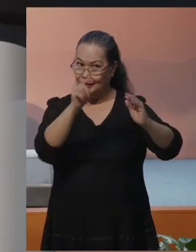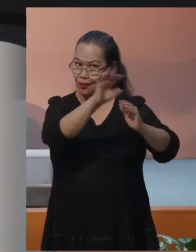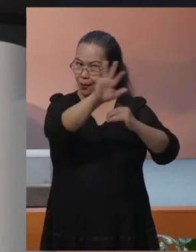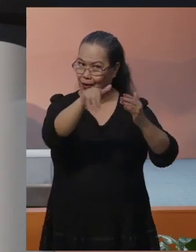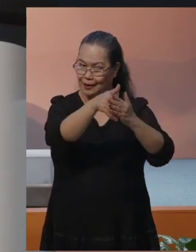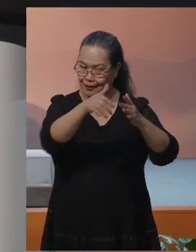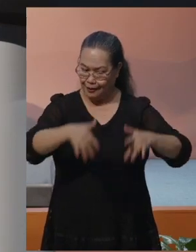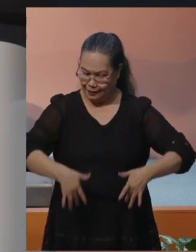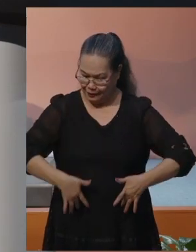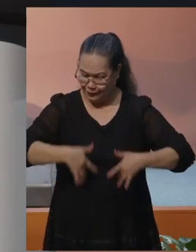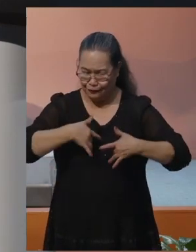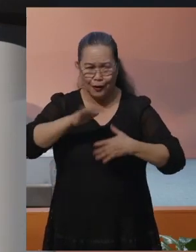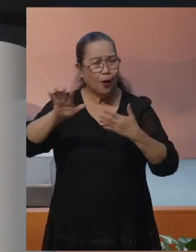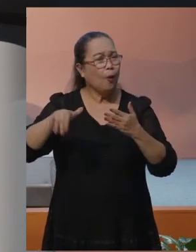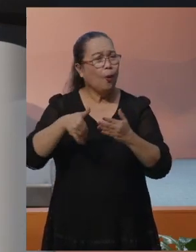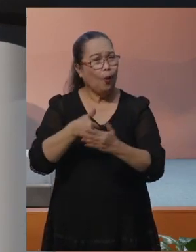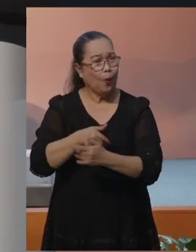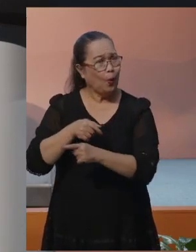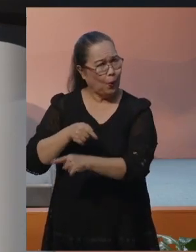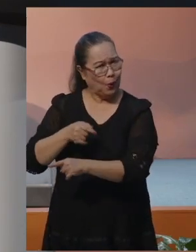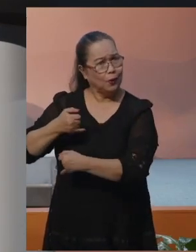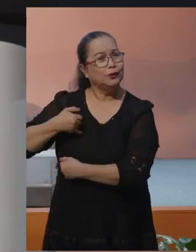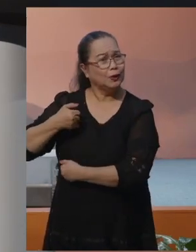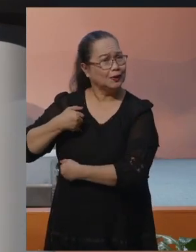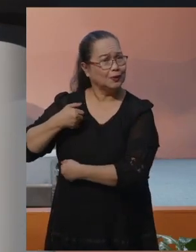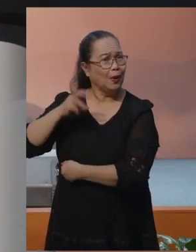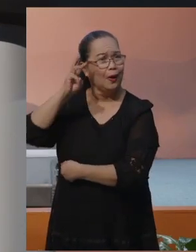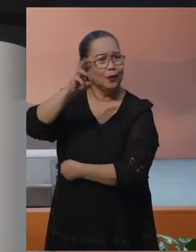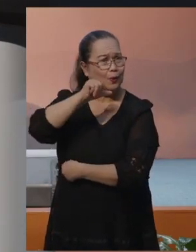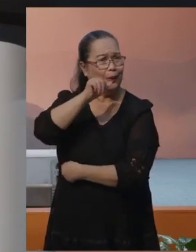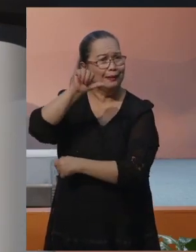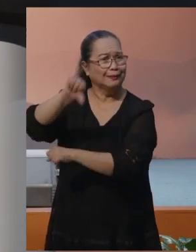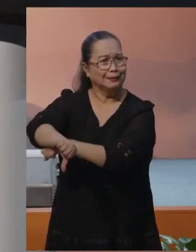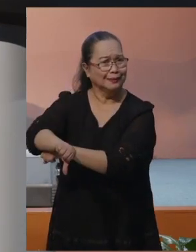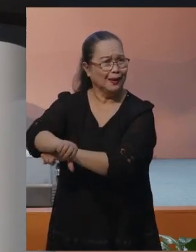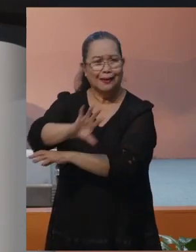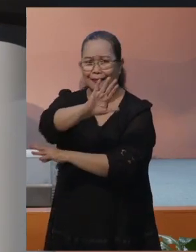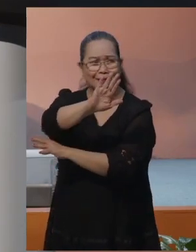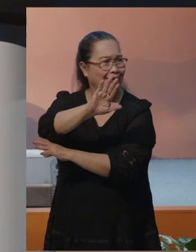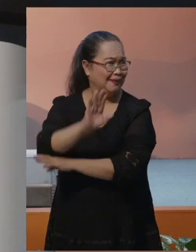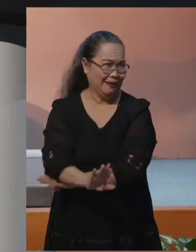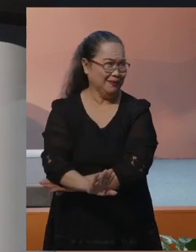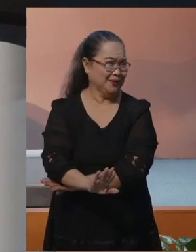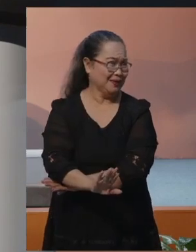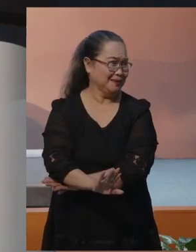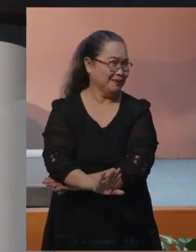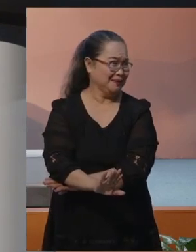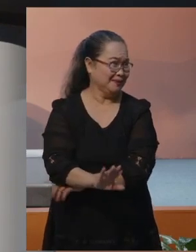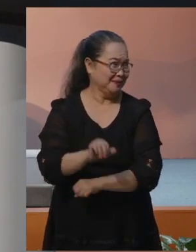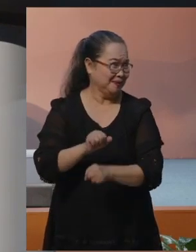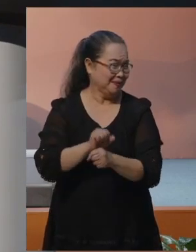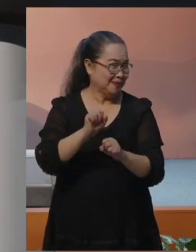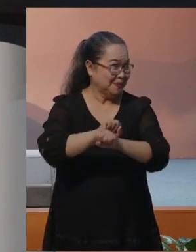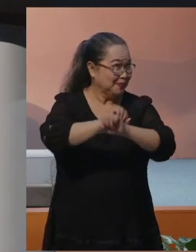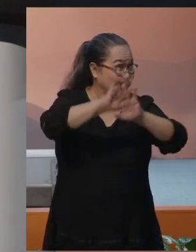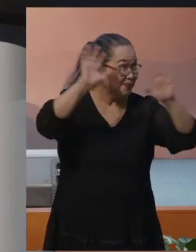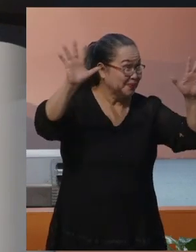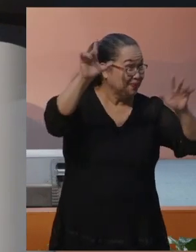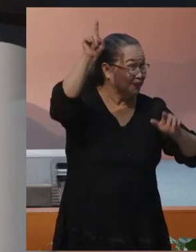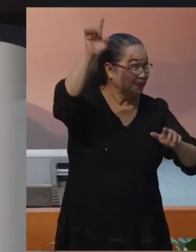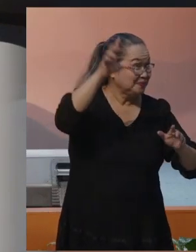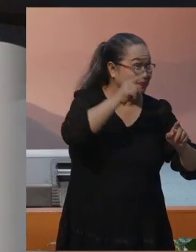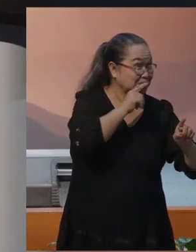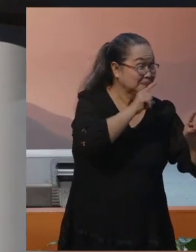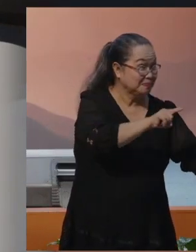life. So inuulit lang ng Diyos ang pinangako na niya. Pagkatapos tanggapin ang malinaw na utos ng Panginoon,